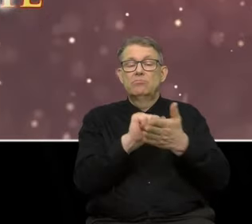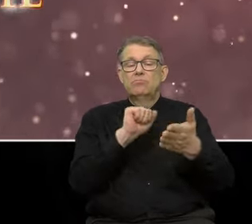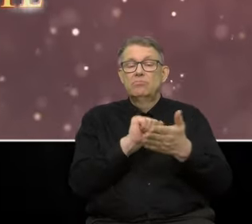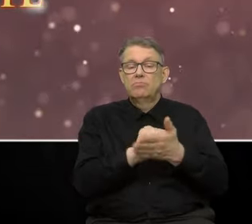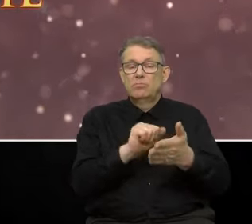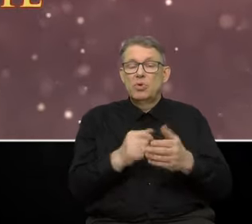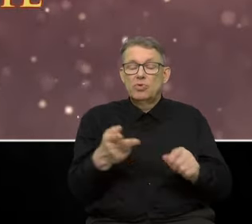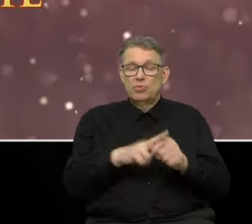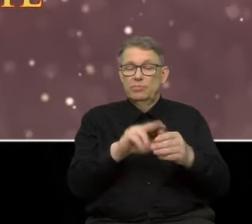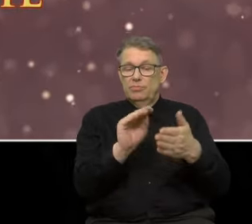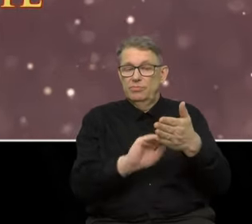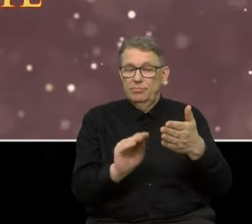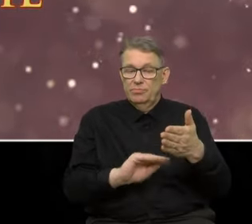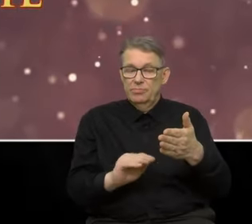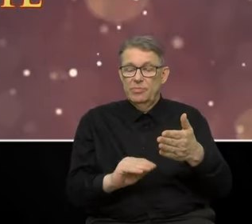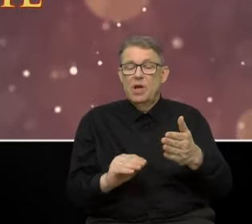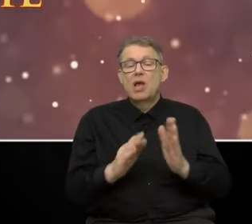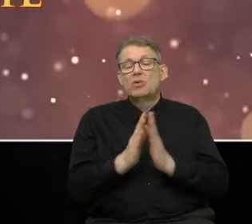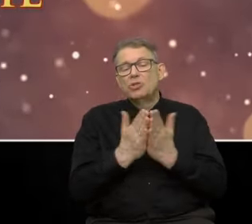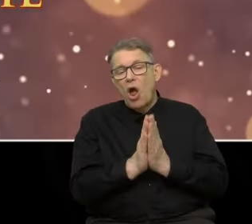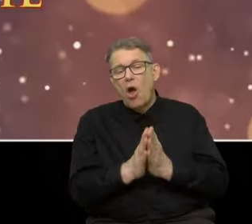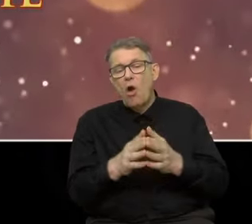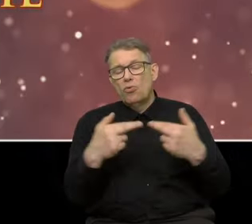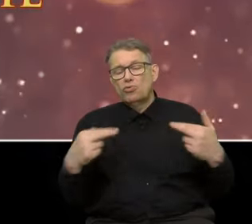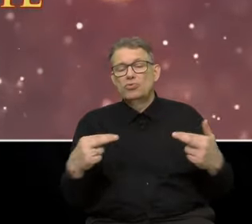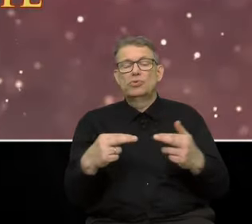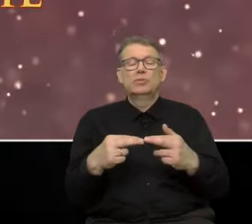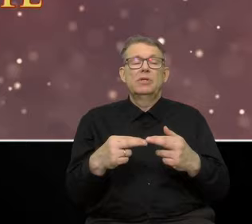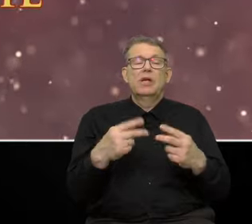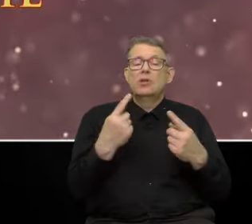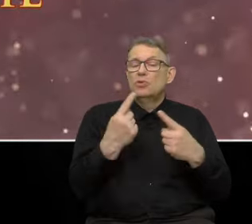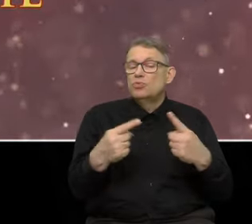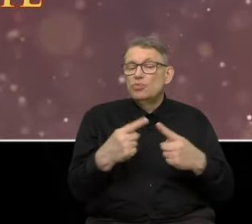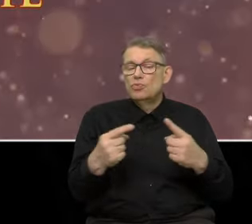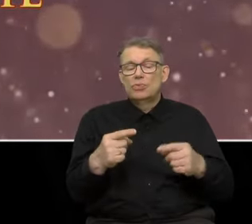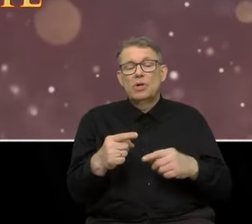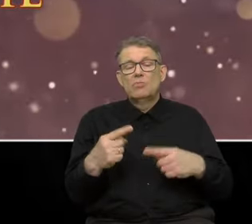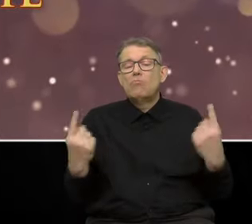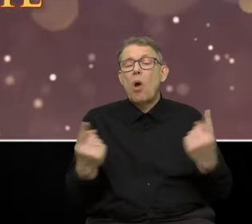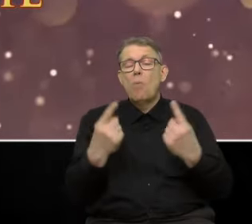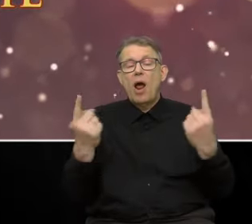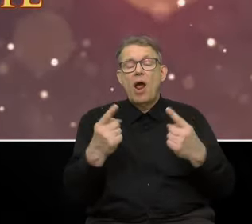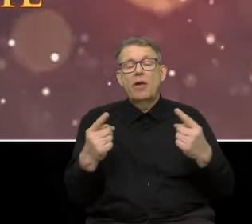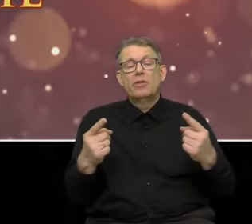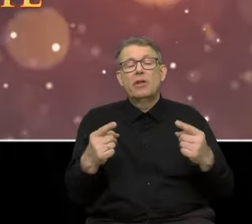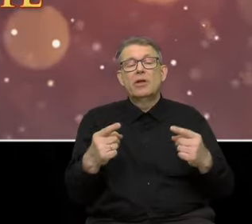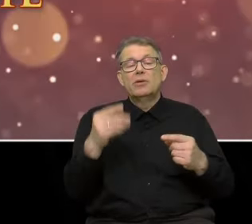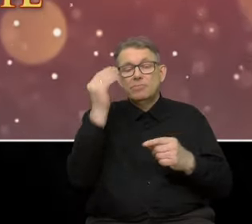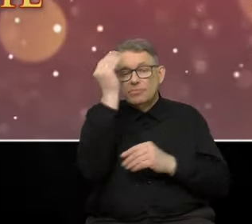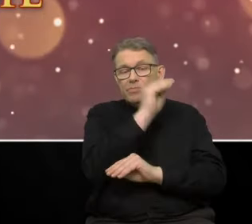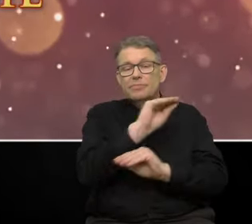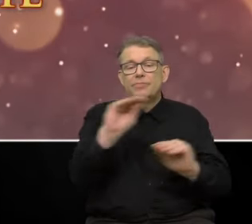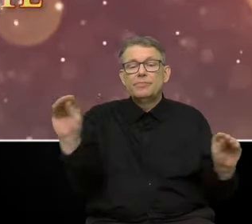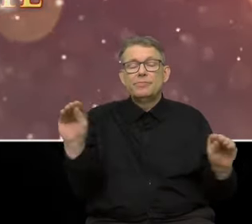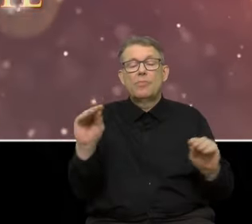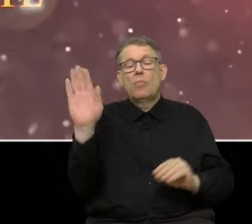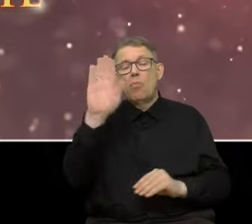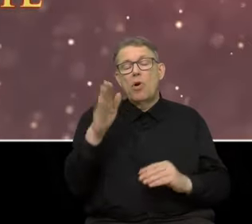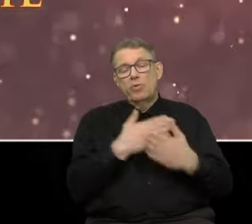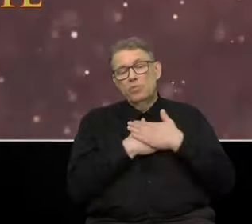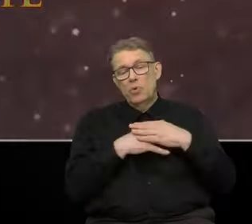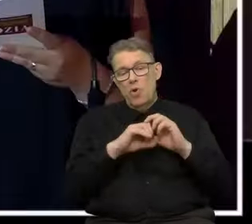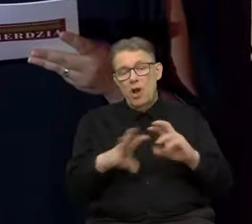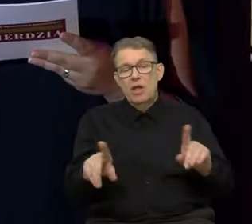swoich publikacjach poprzez książki oraz broszury propaguje przesłanie Bożego Miłosierdzia. Wydaje